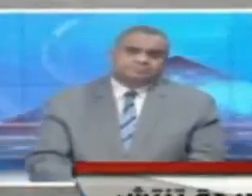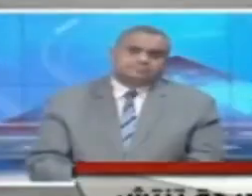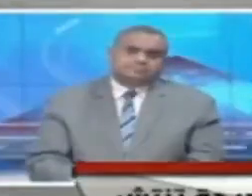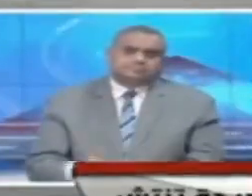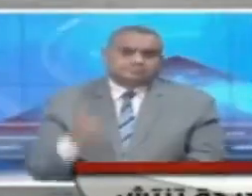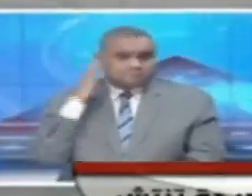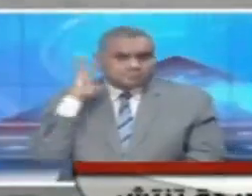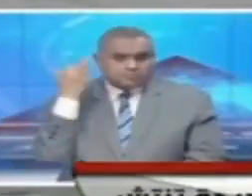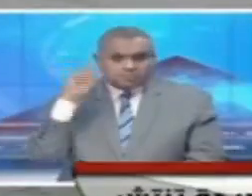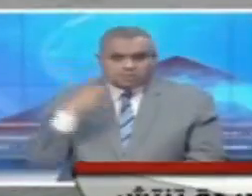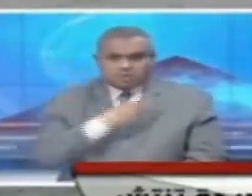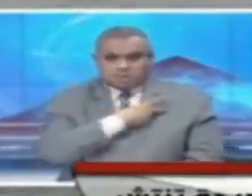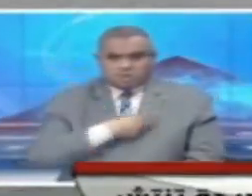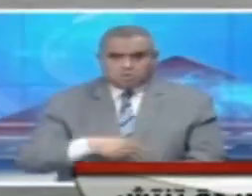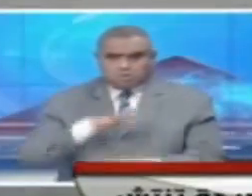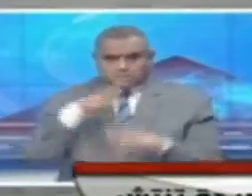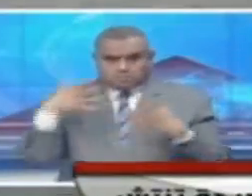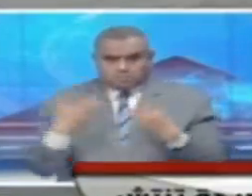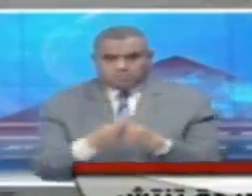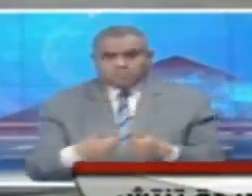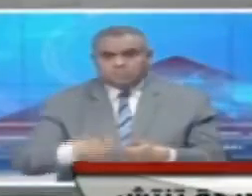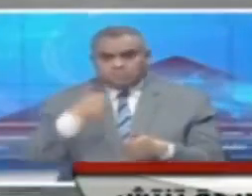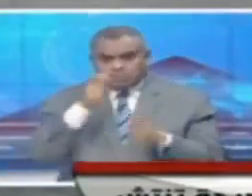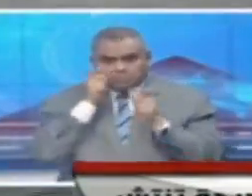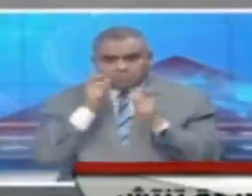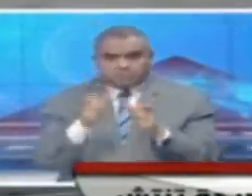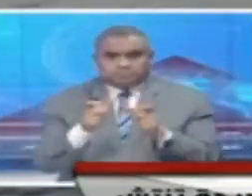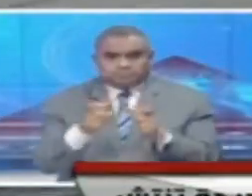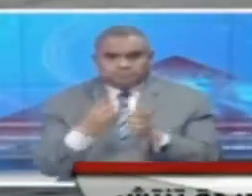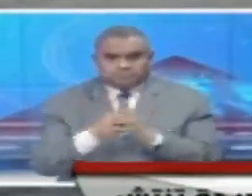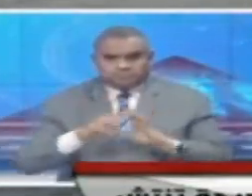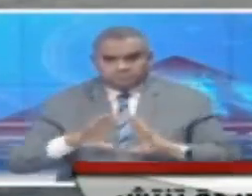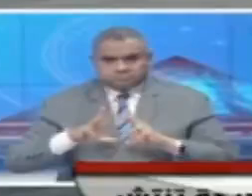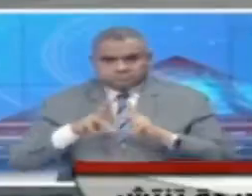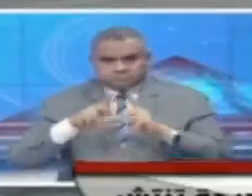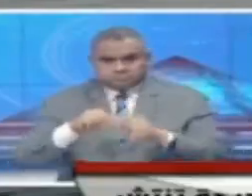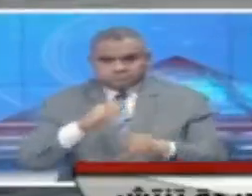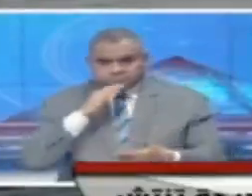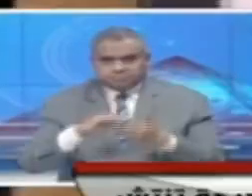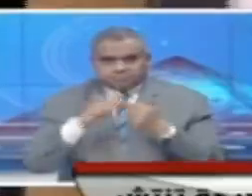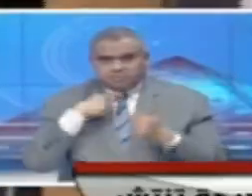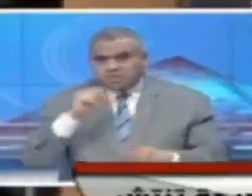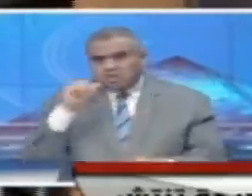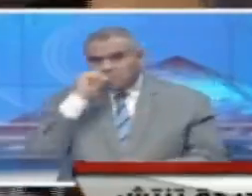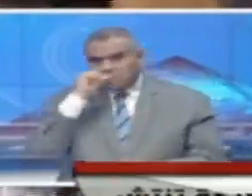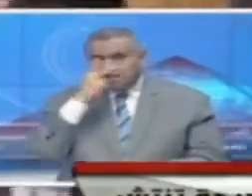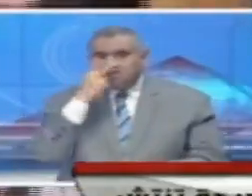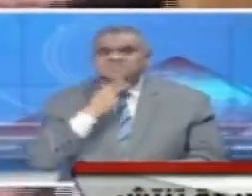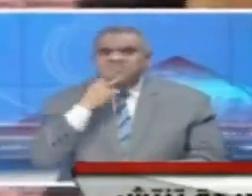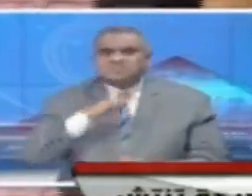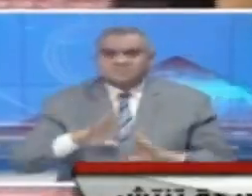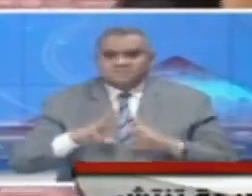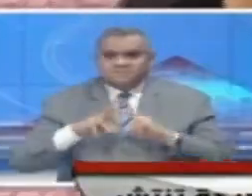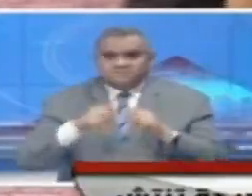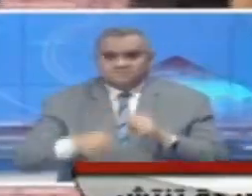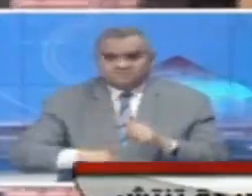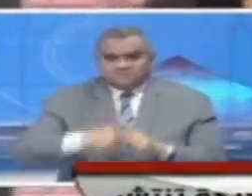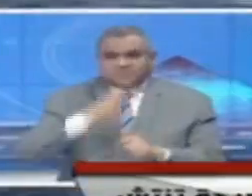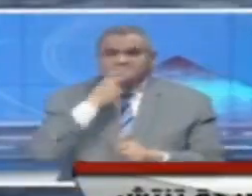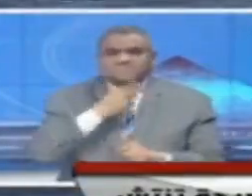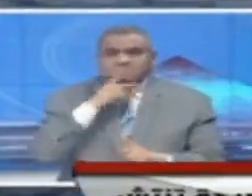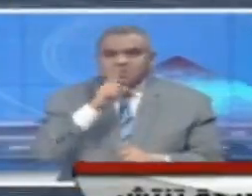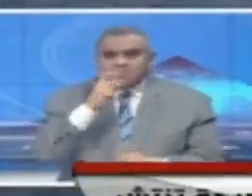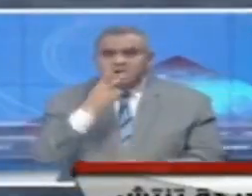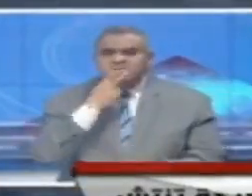وأولت الحكومات المتعاقبة اهتماما كبيرا بمد وتدعيم خدمات مياه الشرب والصرف الصحي لتوفير كوب مياه